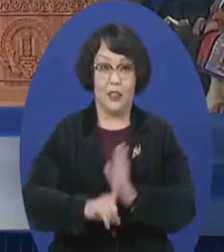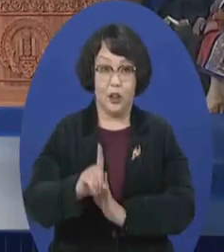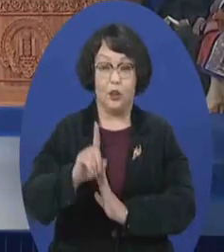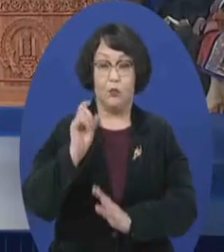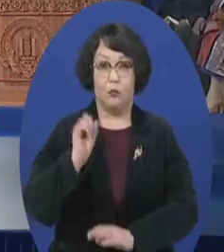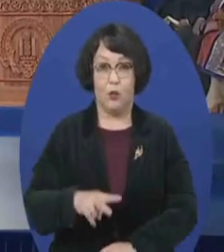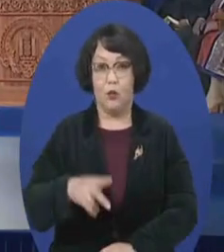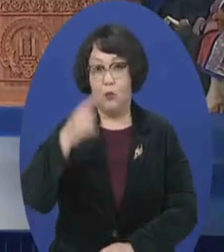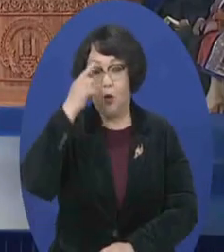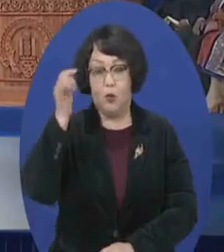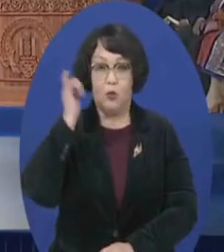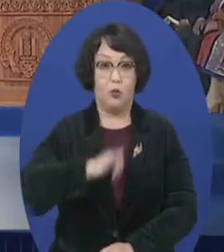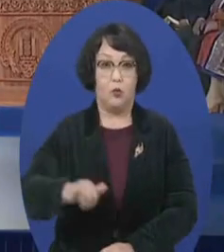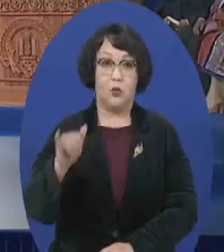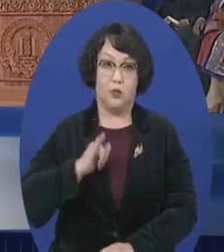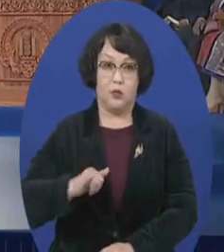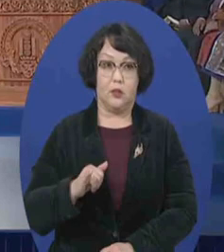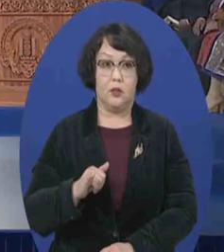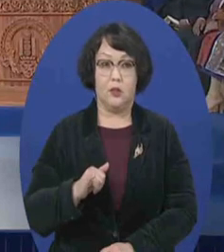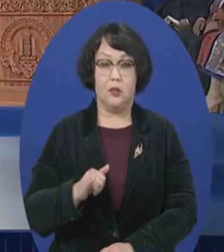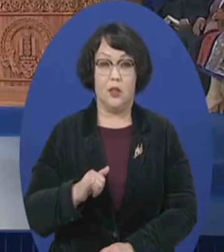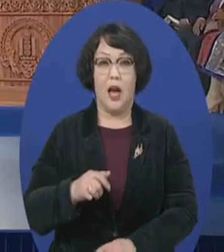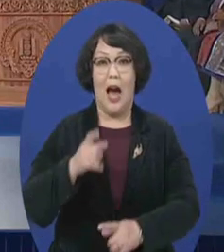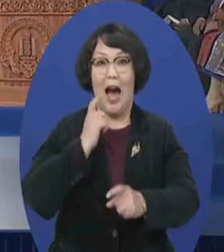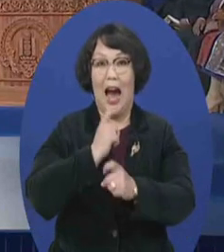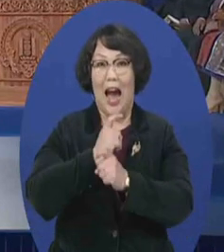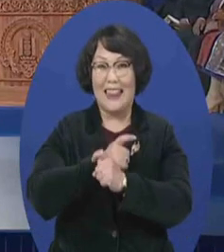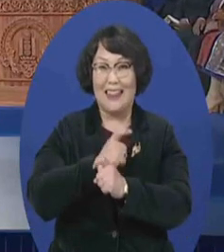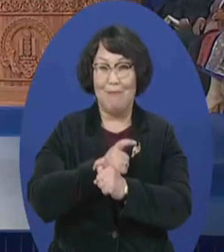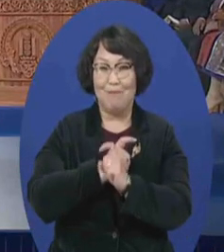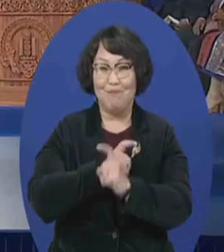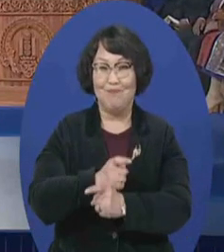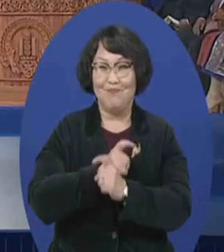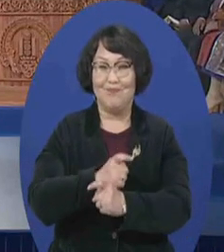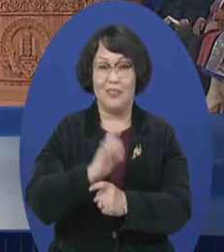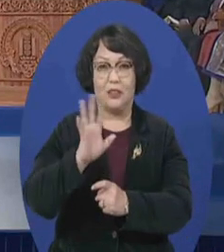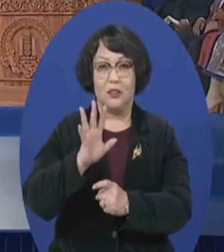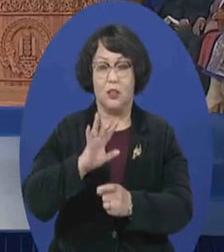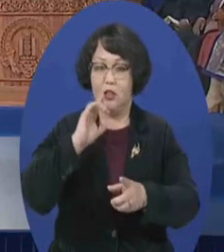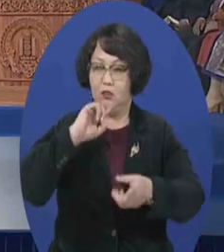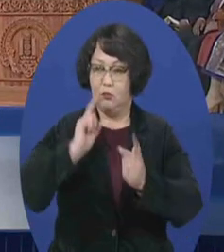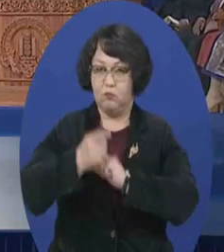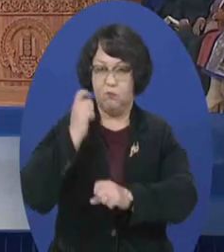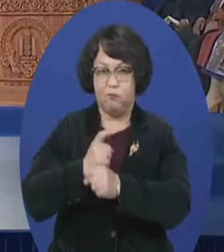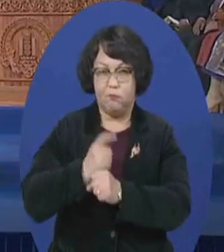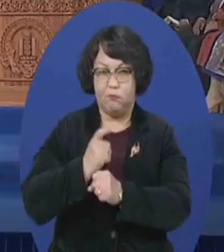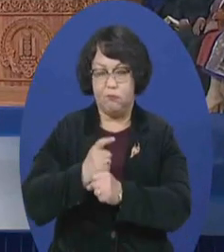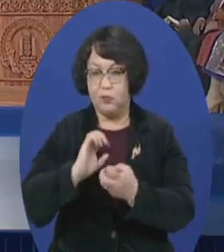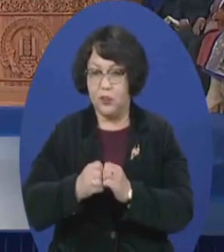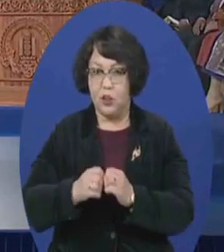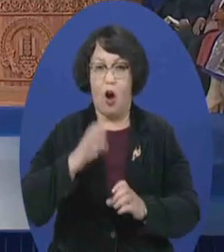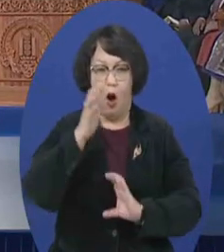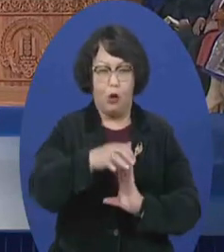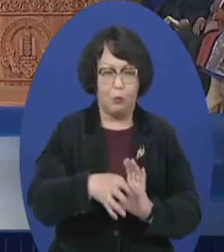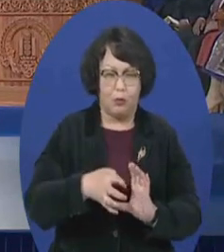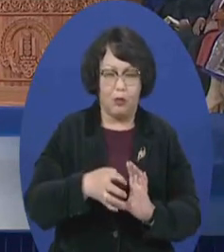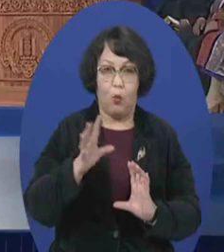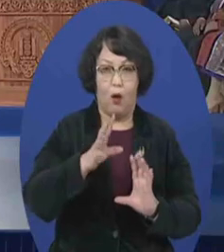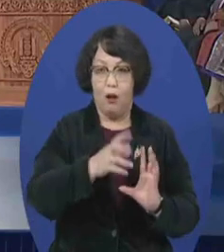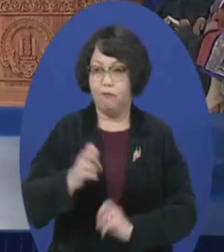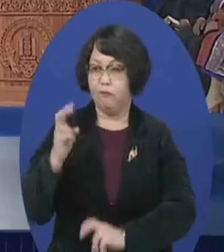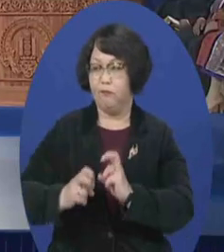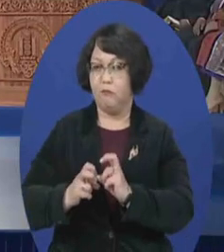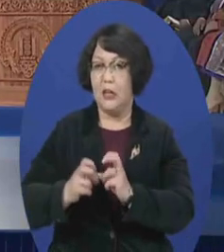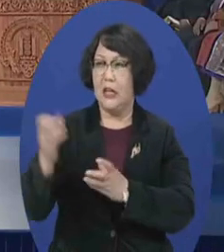бол манай улс халамжаас хөдөлмөрт, олборлолтоос боловсруулалтад, импортоос